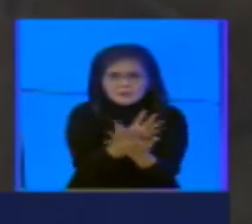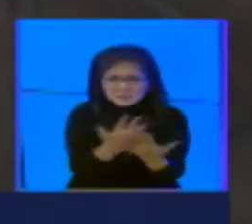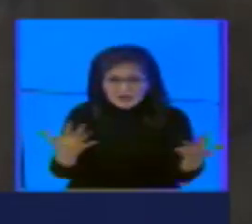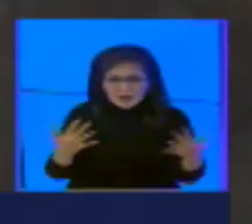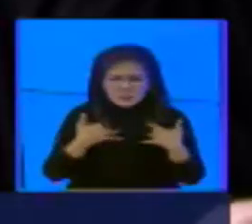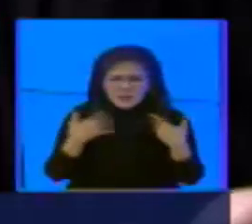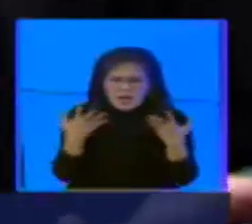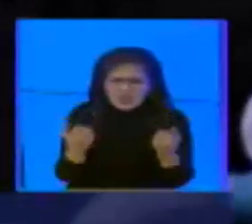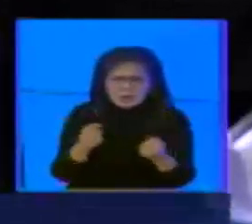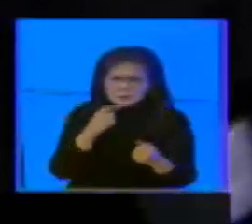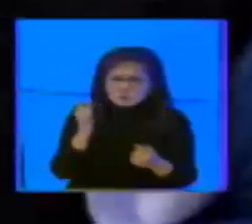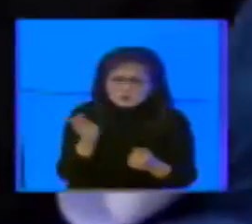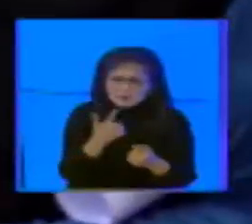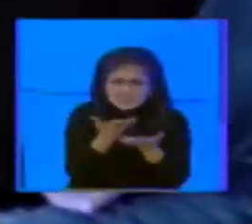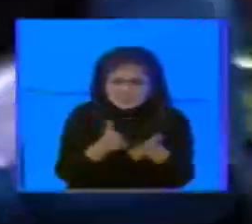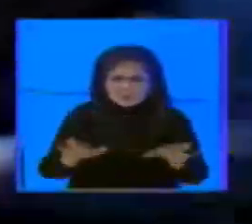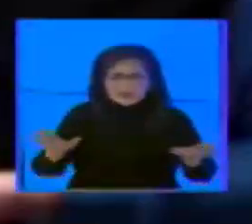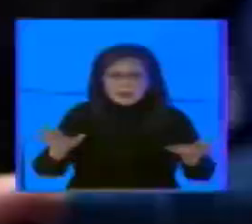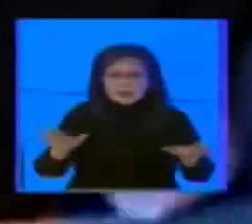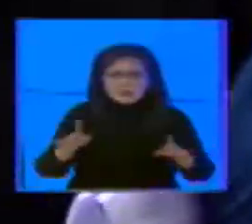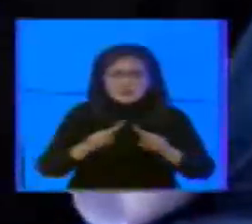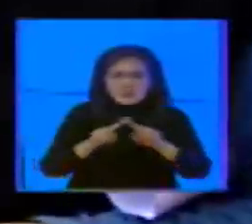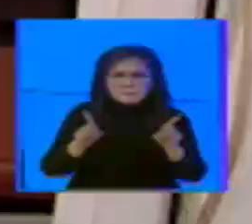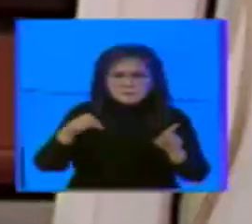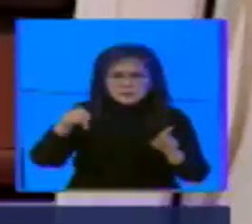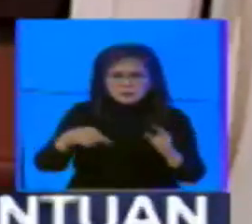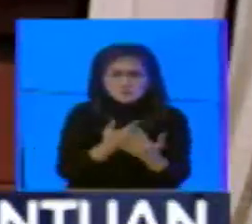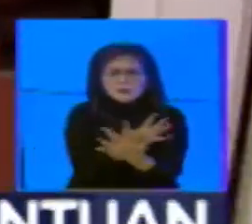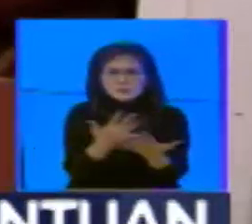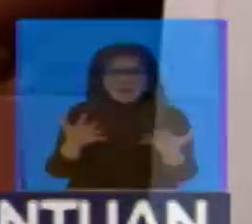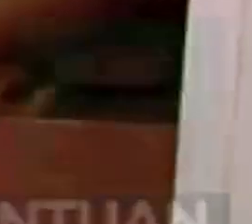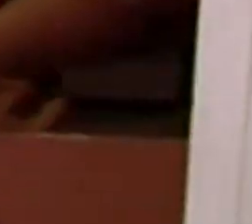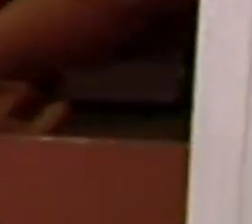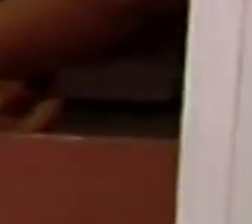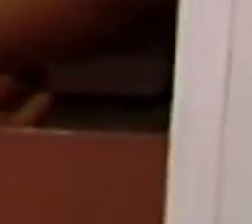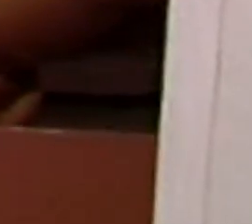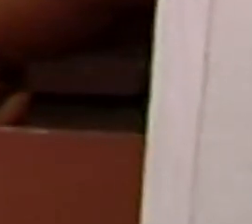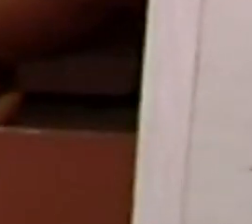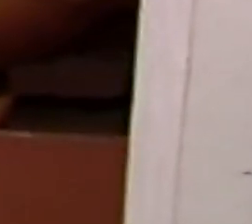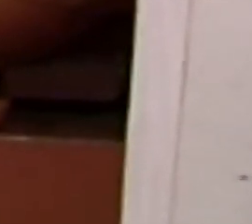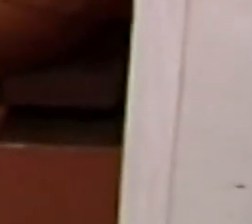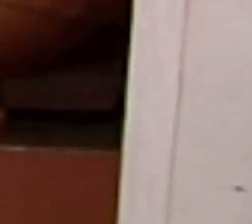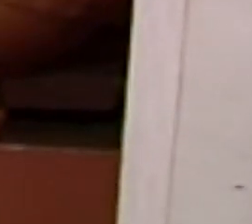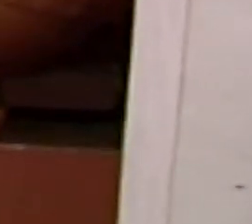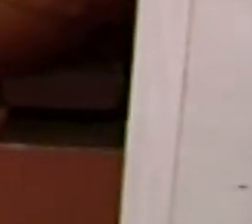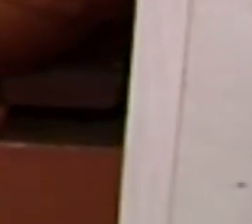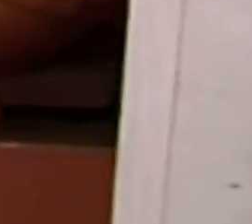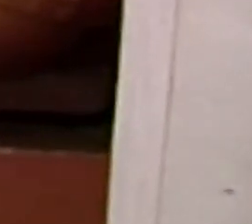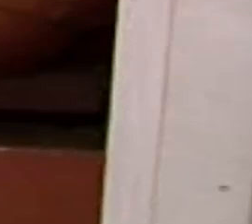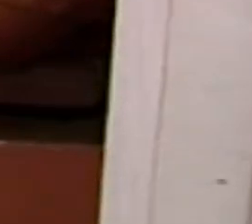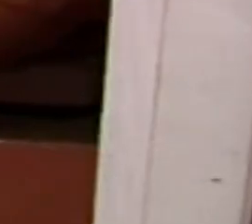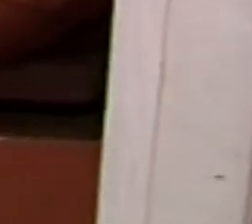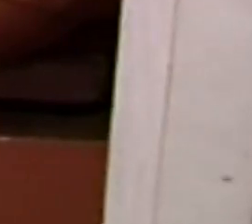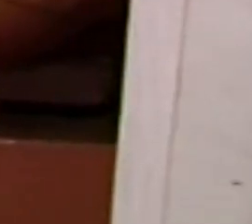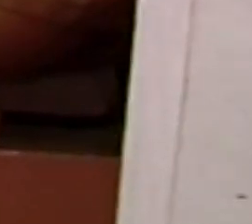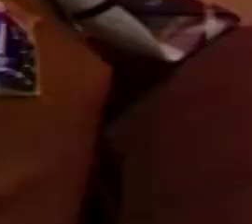cepat berakhir. Namun sejumlah warga mengeluhkan tidak meratanya bantuan. Hernik salah satunya.